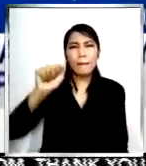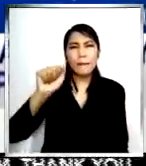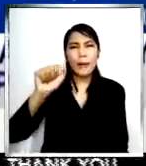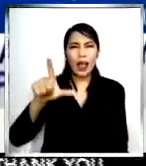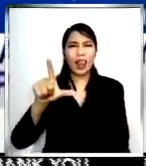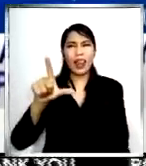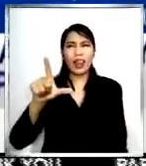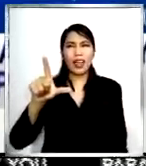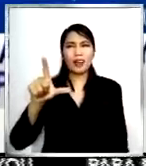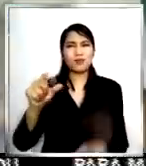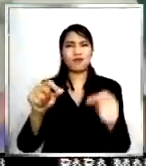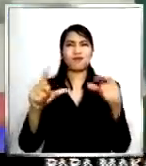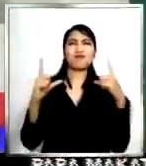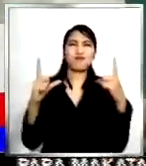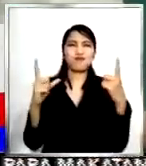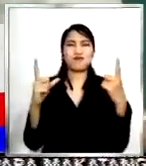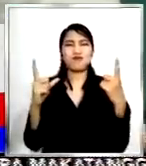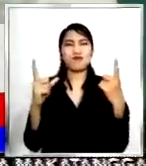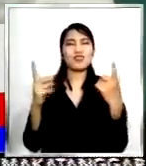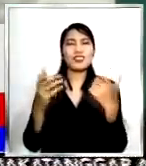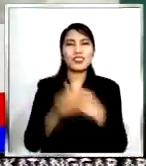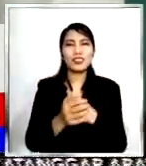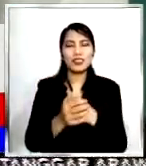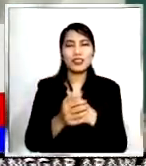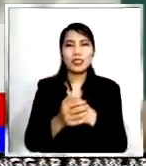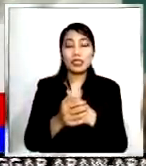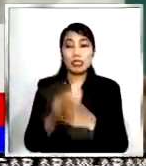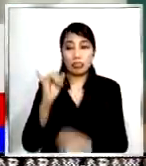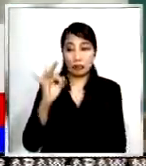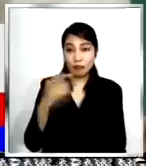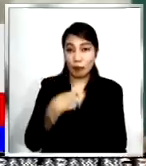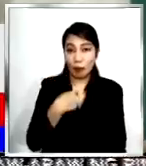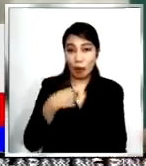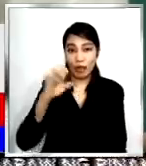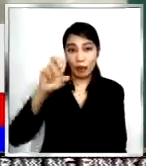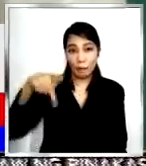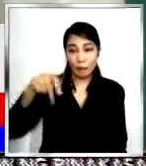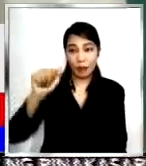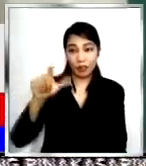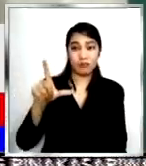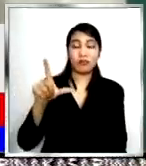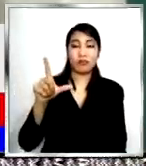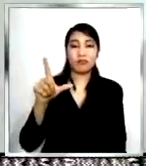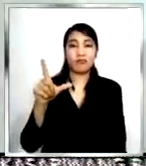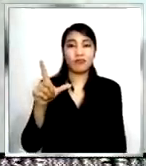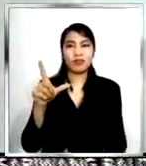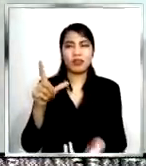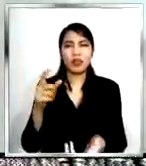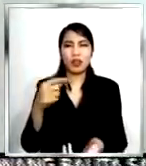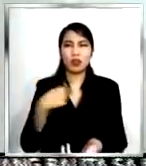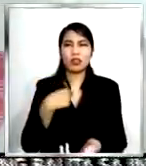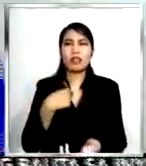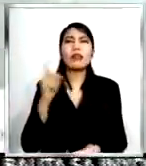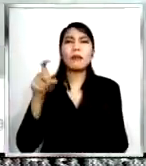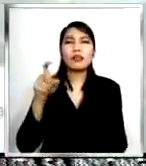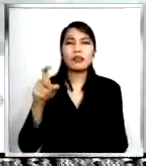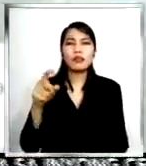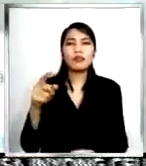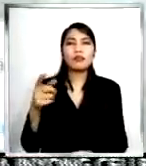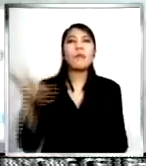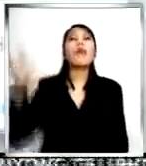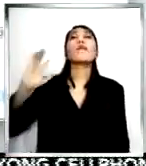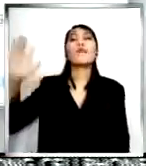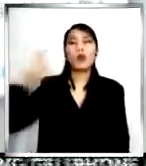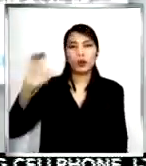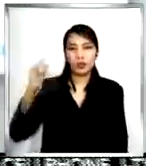EPAL na raw po kayo, EPAL. Kung EPAL po ang aking pakay, sana po matagal ko na pong ginawa. Kasunod ng viral post,